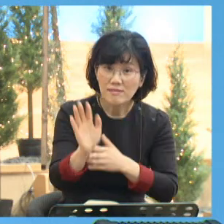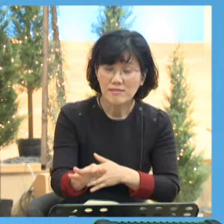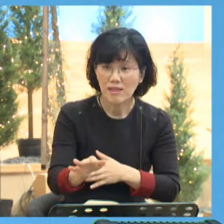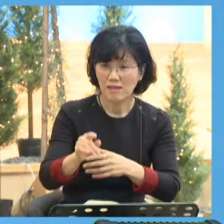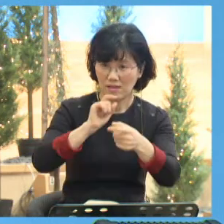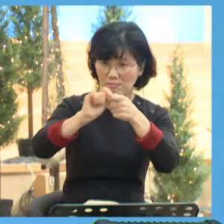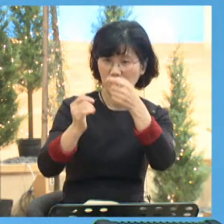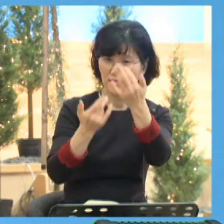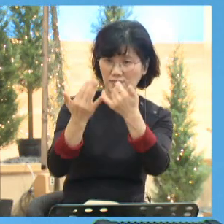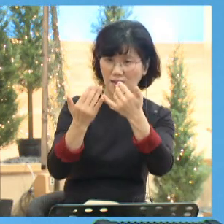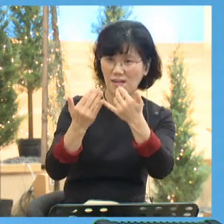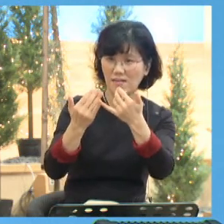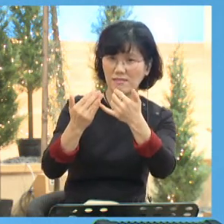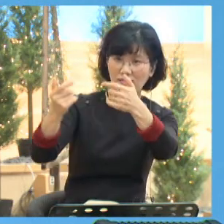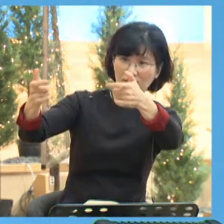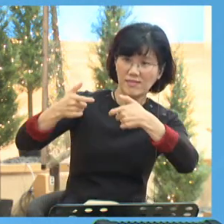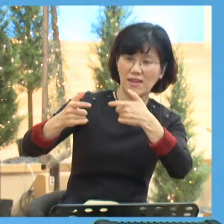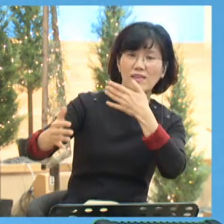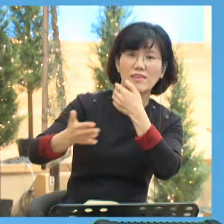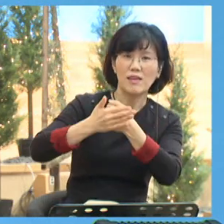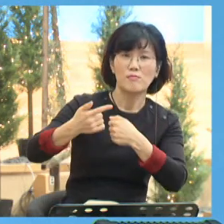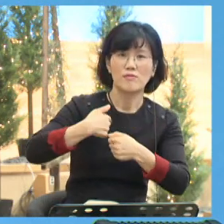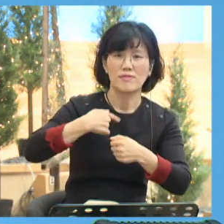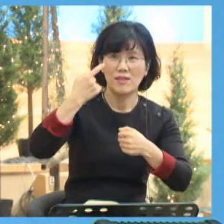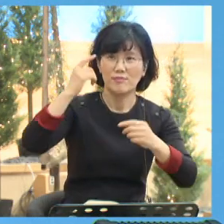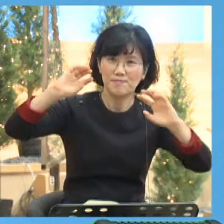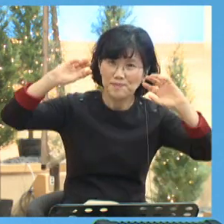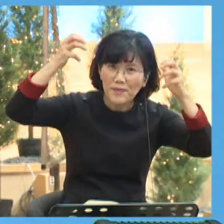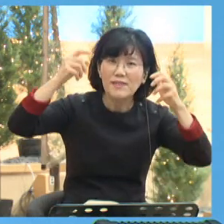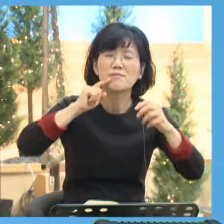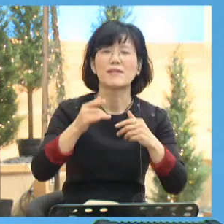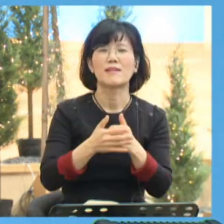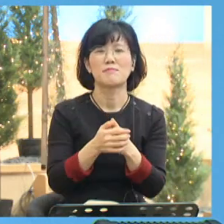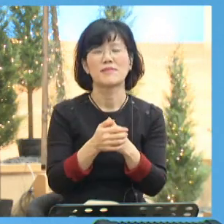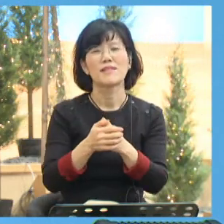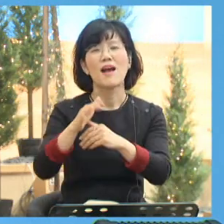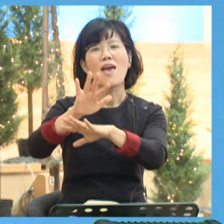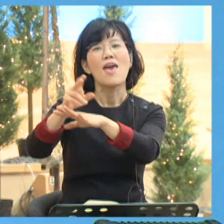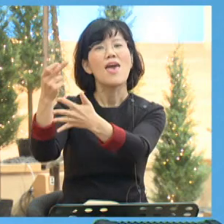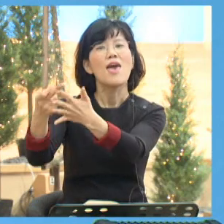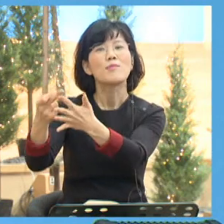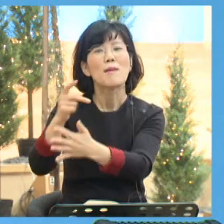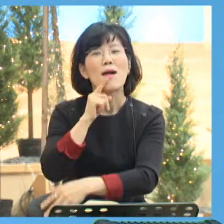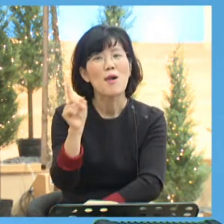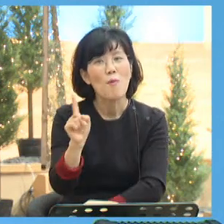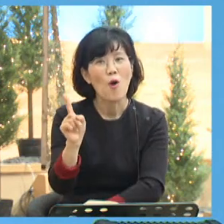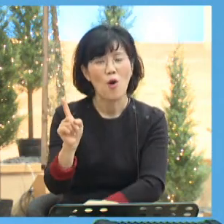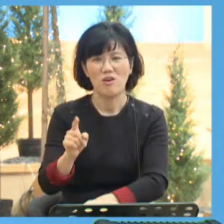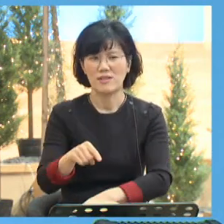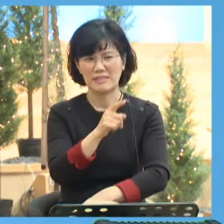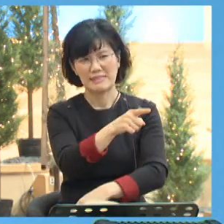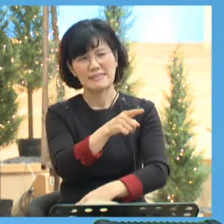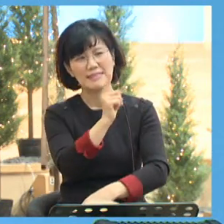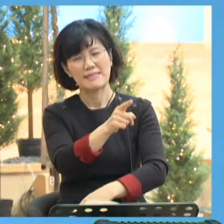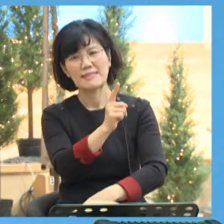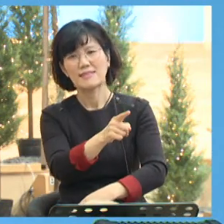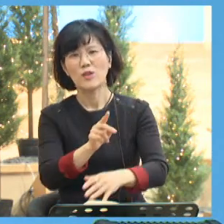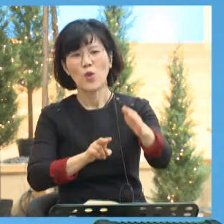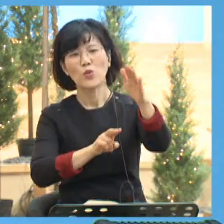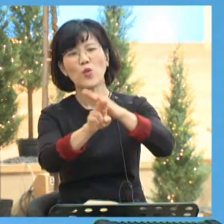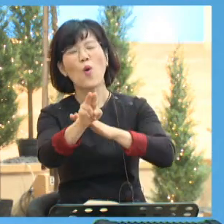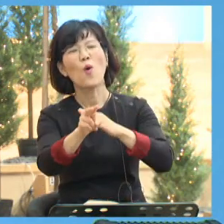홀 살은 다 고 말해 눈에 확 띄지 보죠 거기다가 에브라임 이 뭐라 말해서 에브라임의 도망자 주제라고 무식을